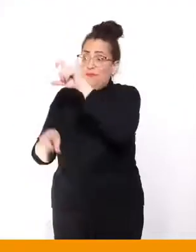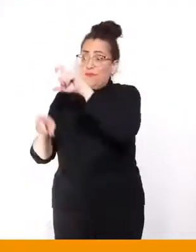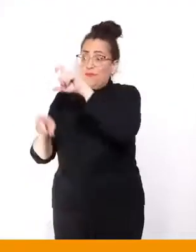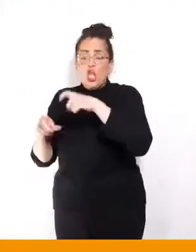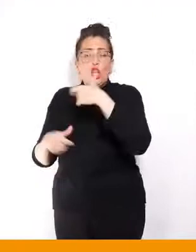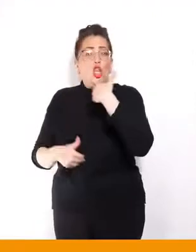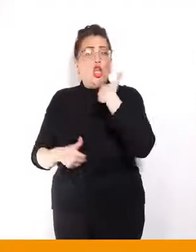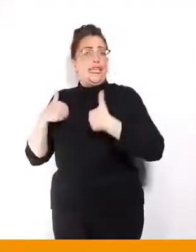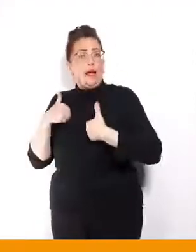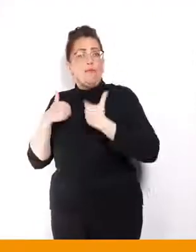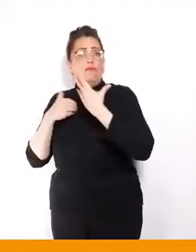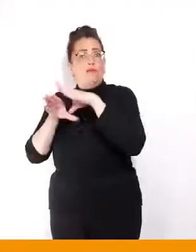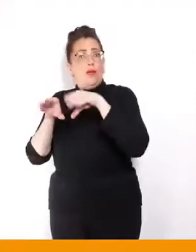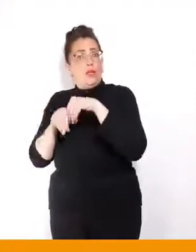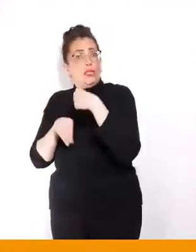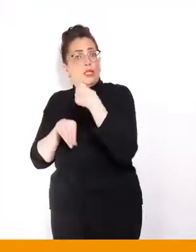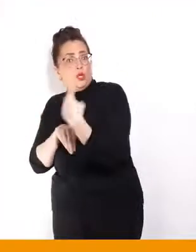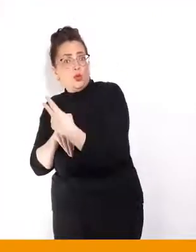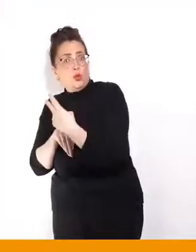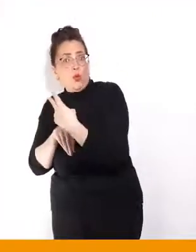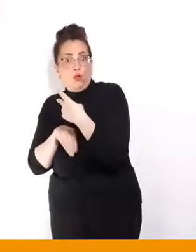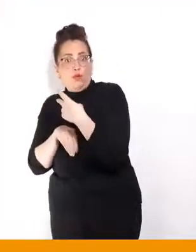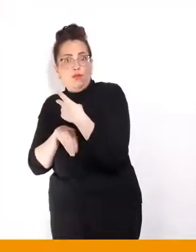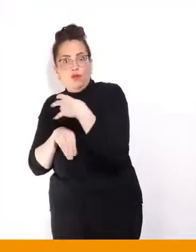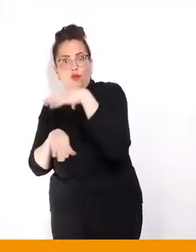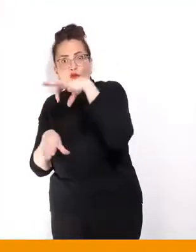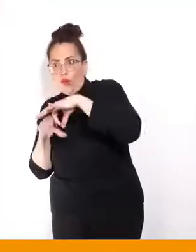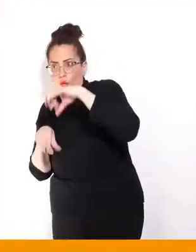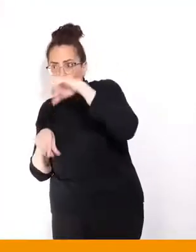familles de voter pour vous.